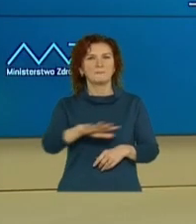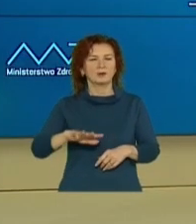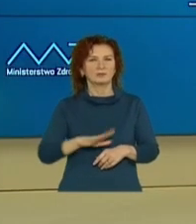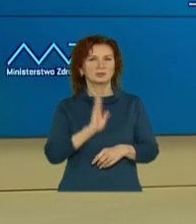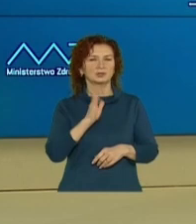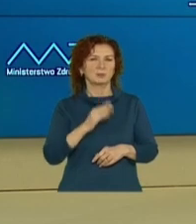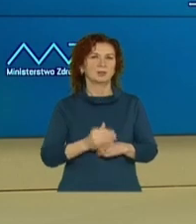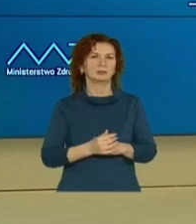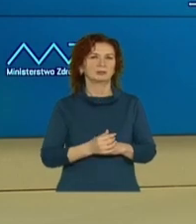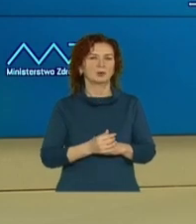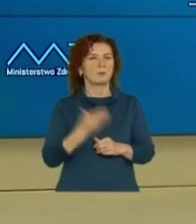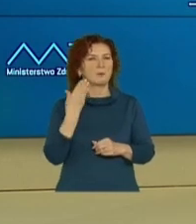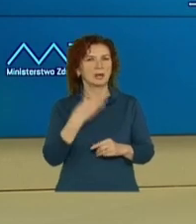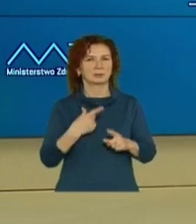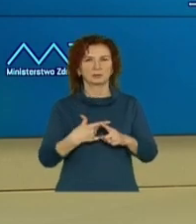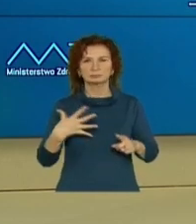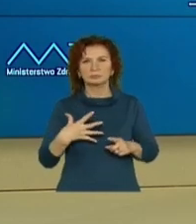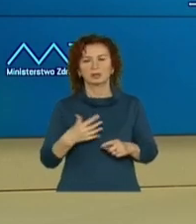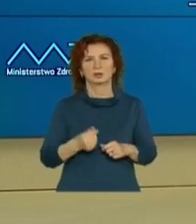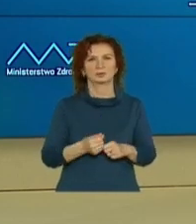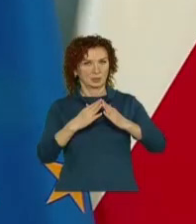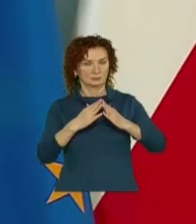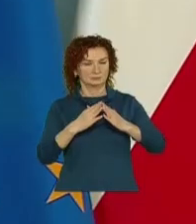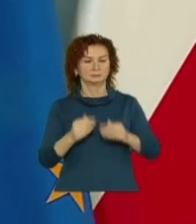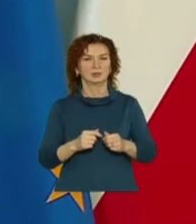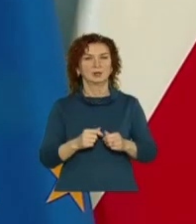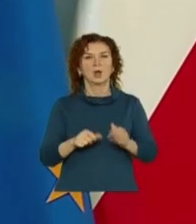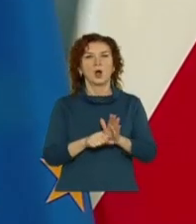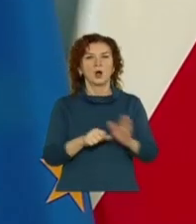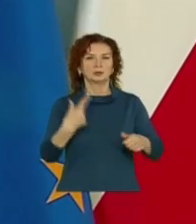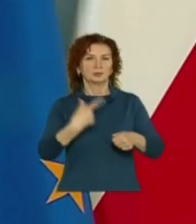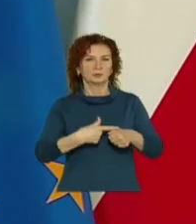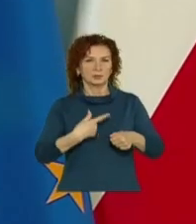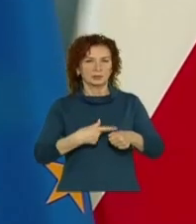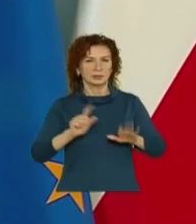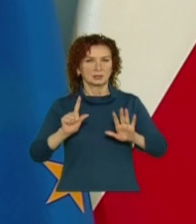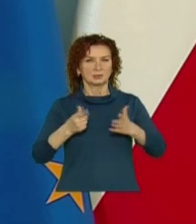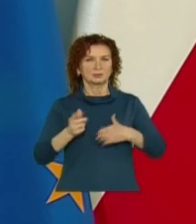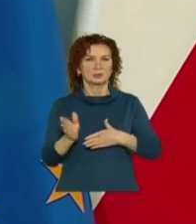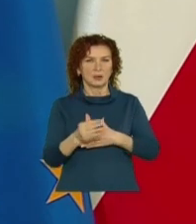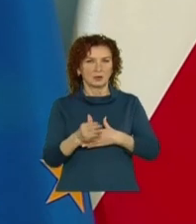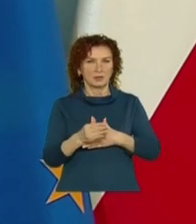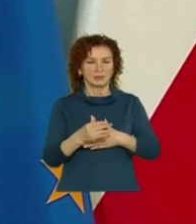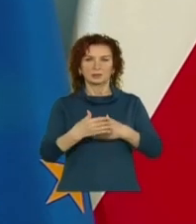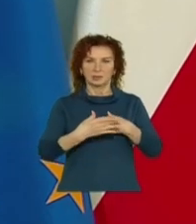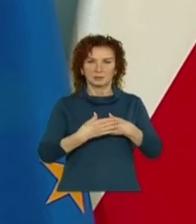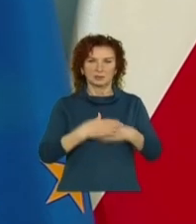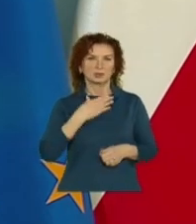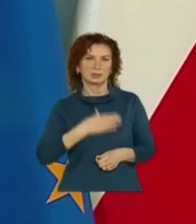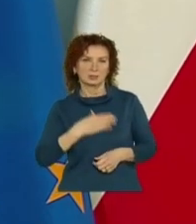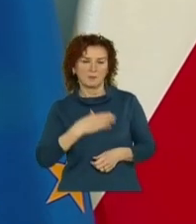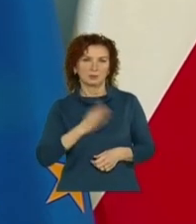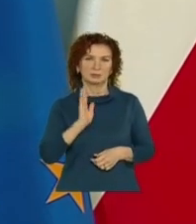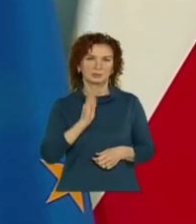stosowali bardziej rygorystyczne normatywy od 27 marca czyli od najbliższej soboty